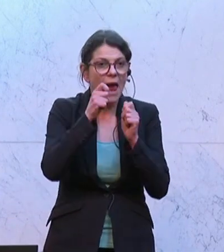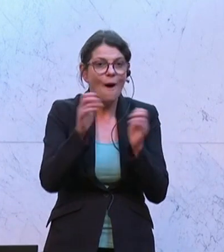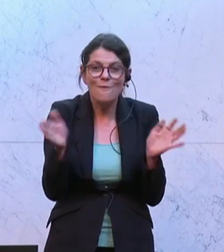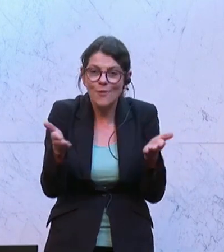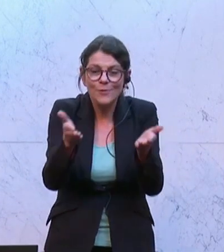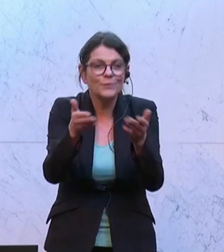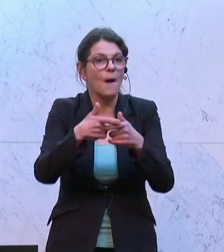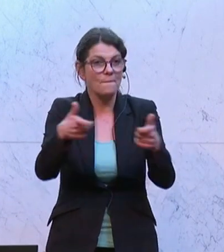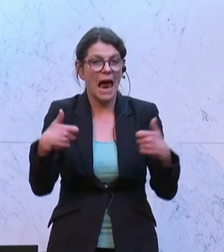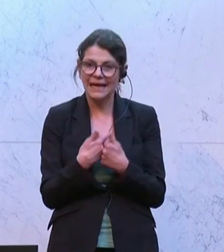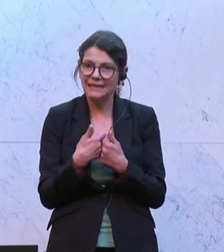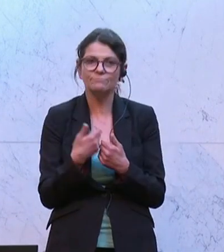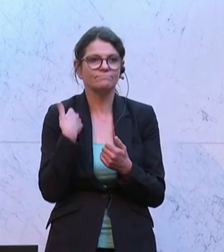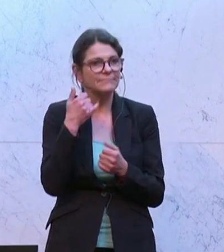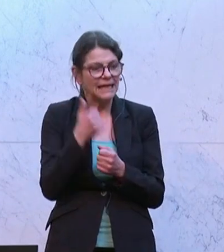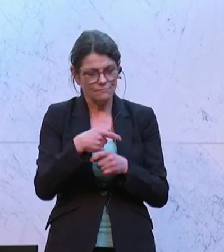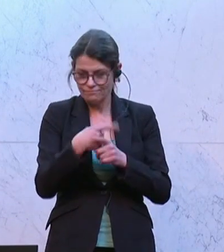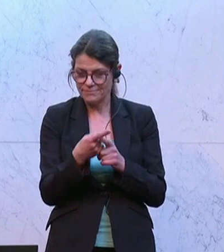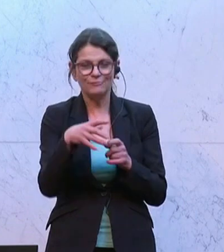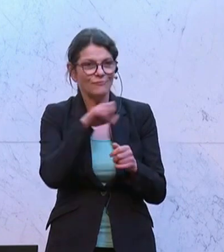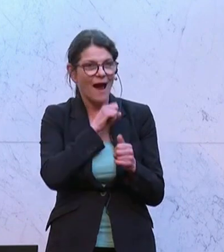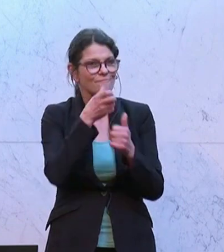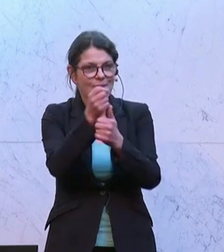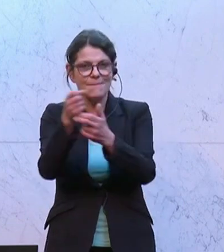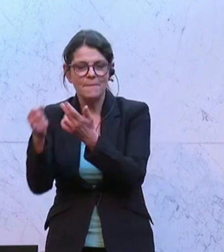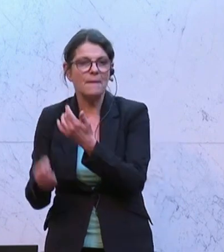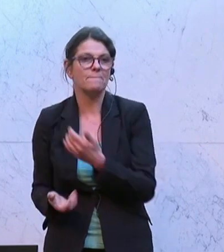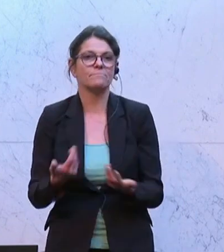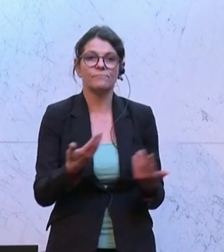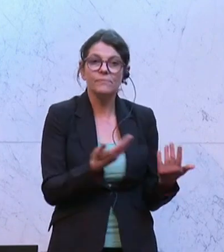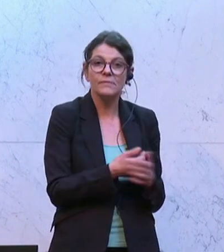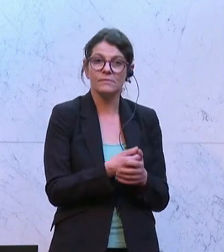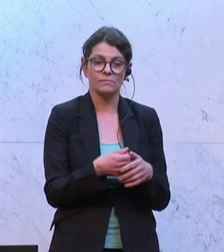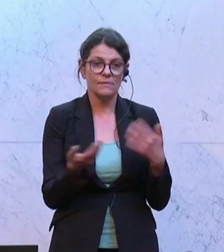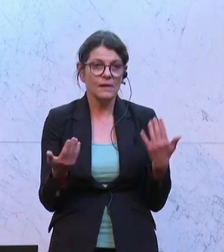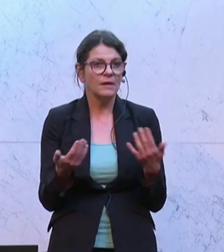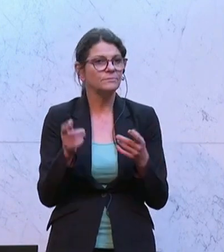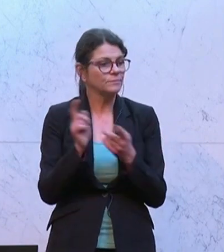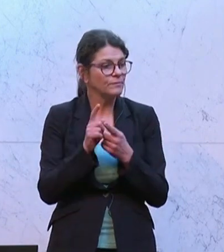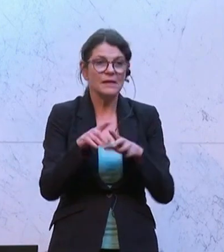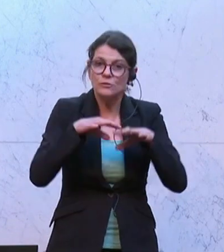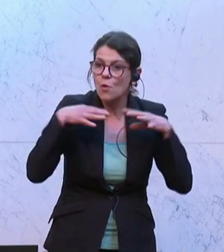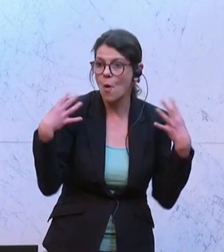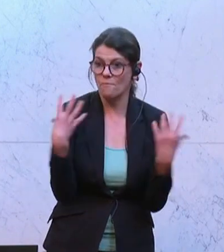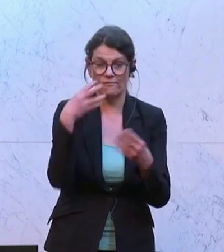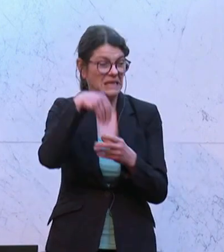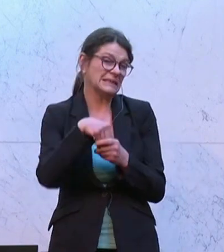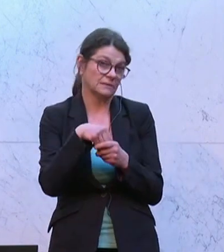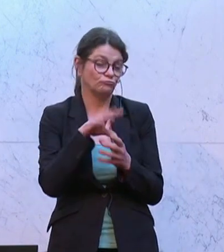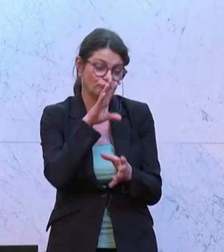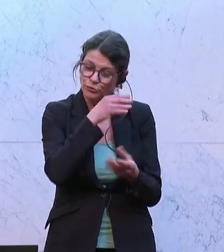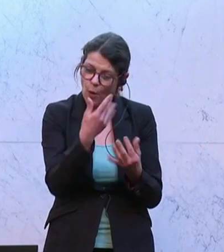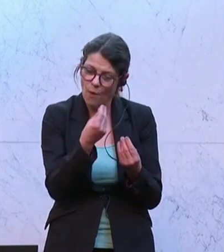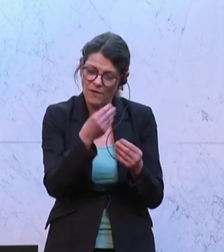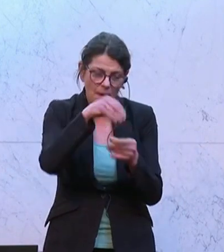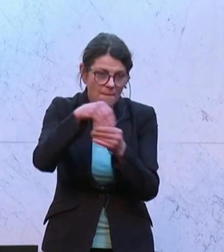Wohnbau-Konjunkturpaket schlagen wir diese Fliegen jetzt alle mit einer Klatsche, mit dem umfassenden Wohnbaupaket, das wir heute abstimmen.